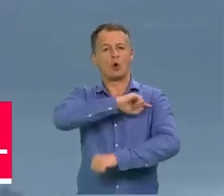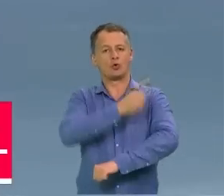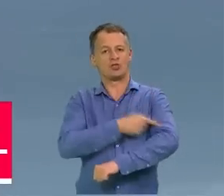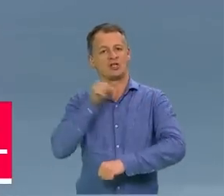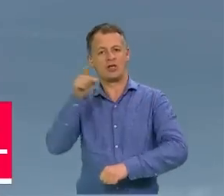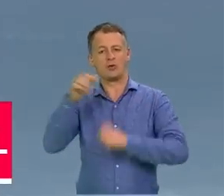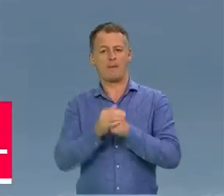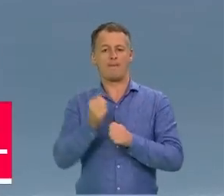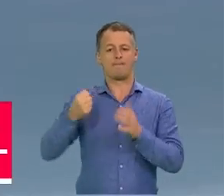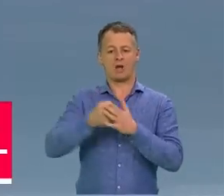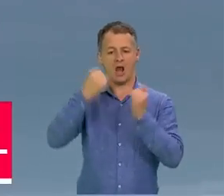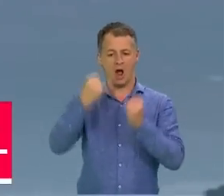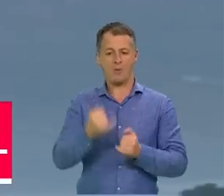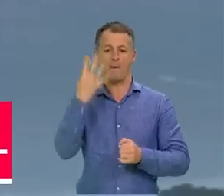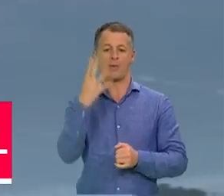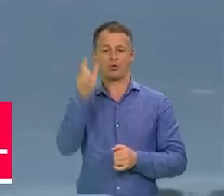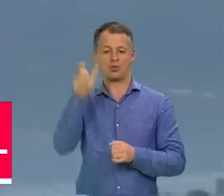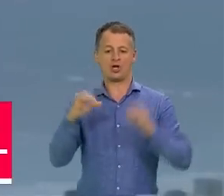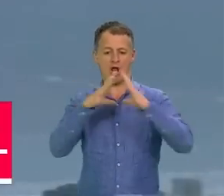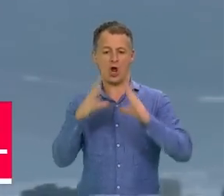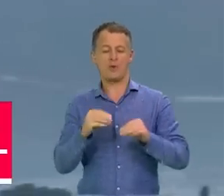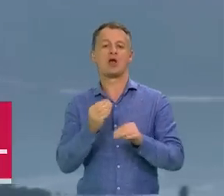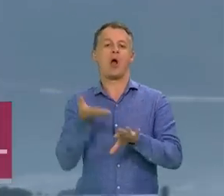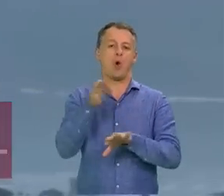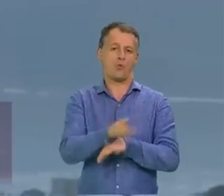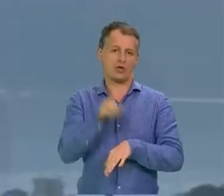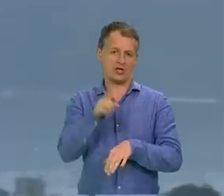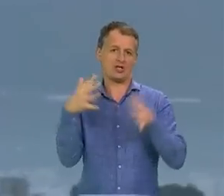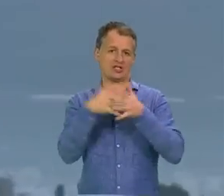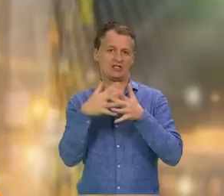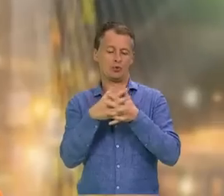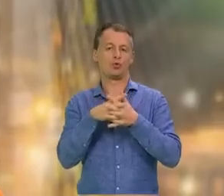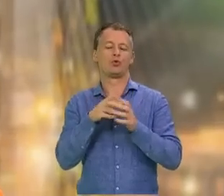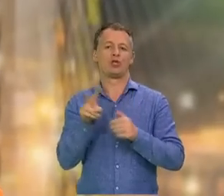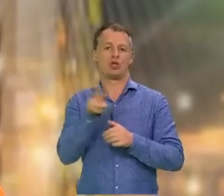Până acum, 4 români cu dublă cetățenie au murit în războiul dintre Israel și Hamas.